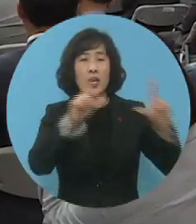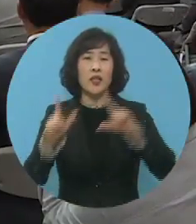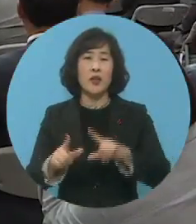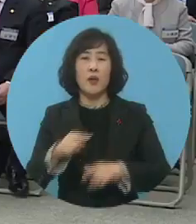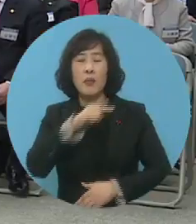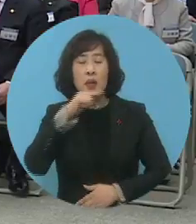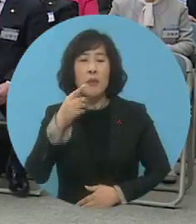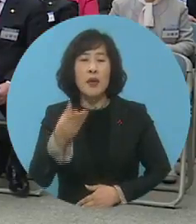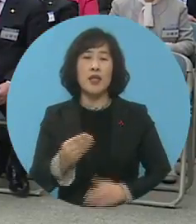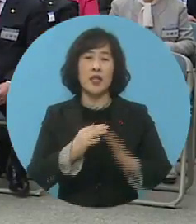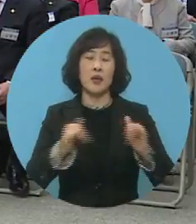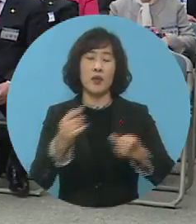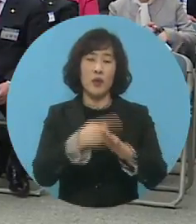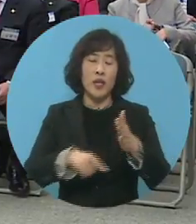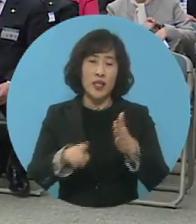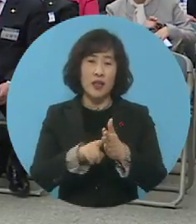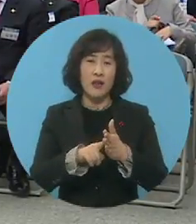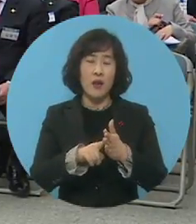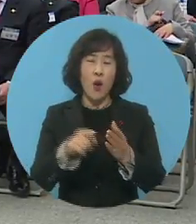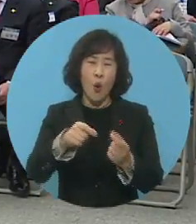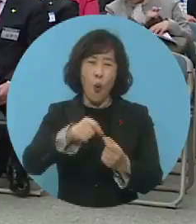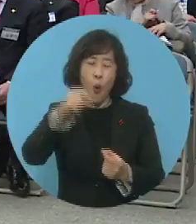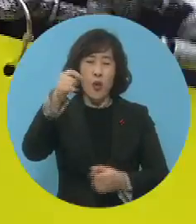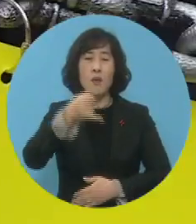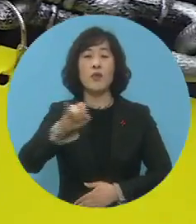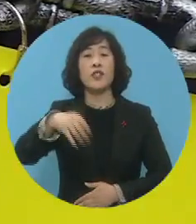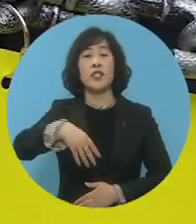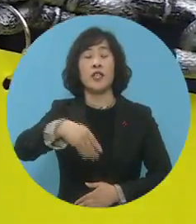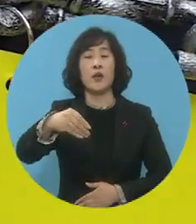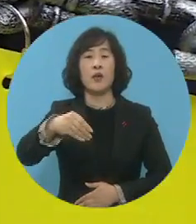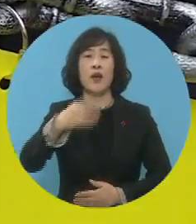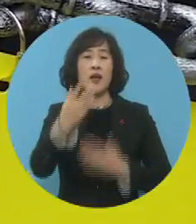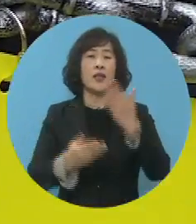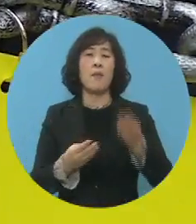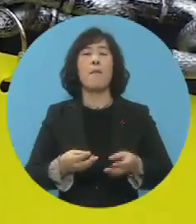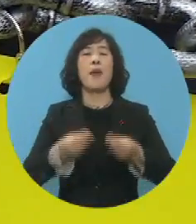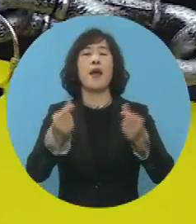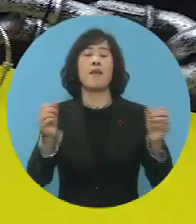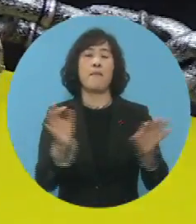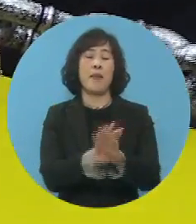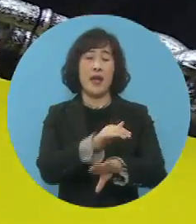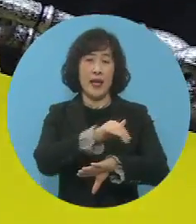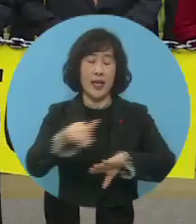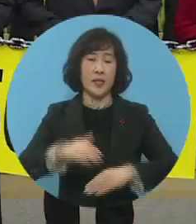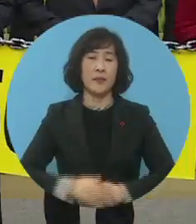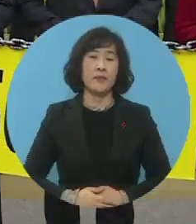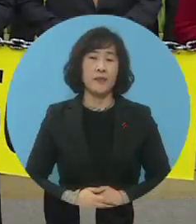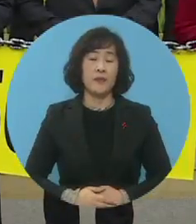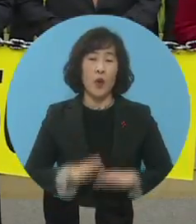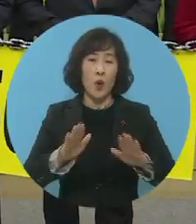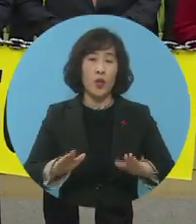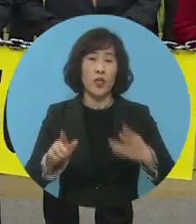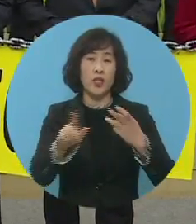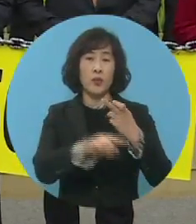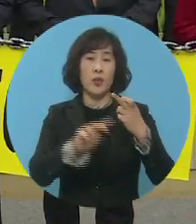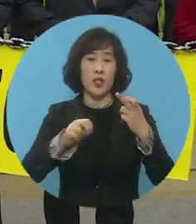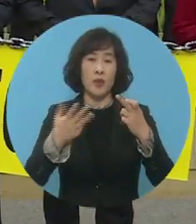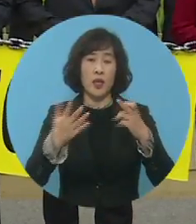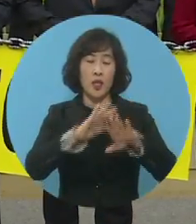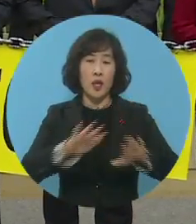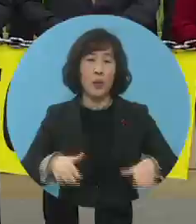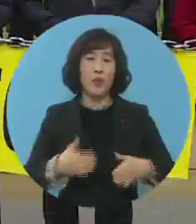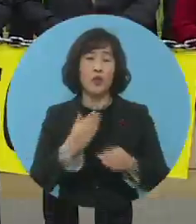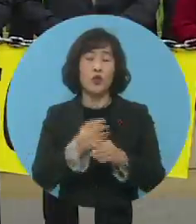도는 생계형 서민 빚을 탕감하기 위해 이들이 안고 있는 장기 부실 채권을 태워 없애기로 했습니다. 전라남도는